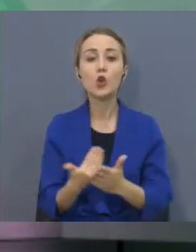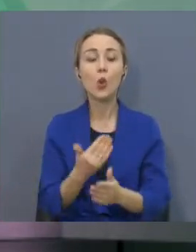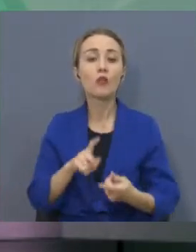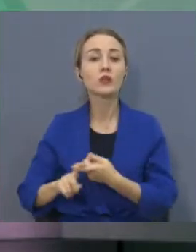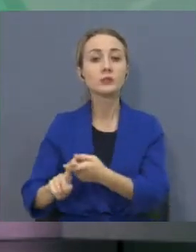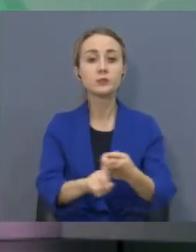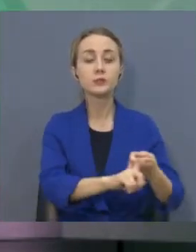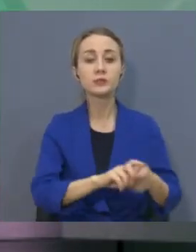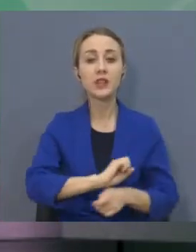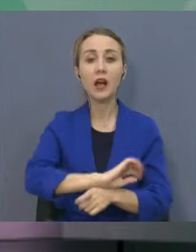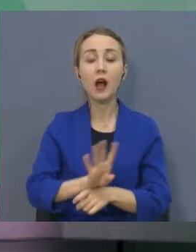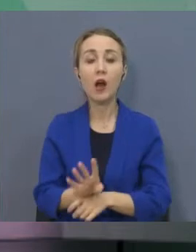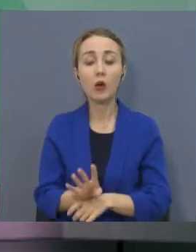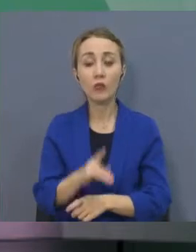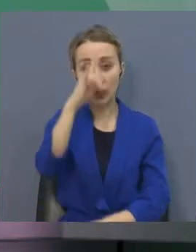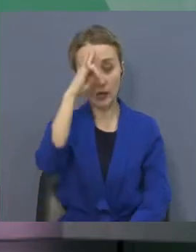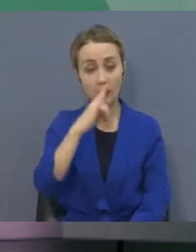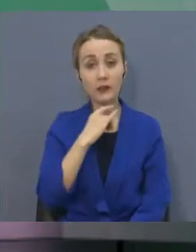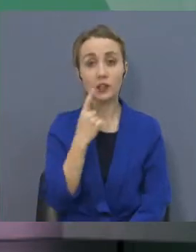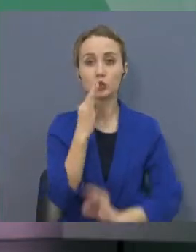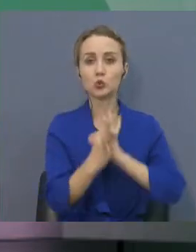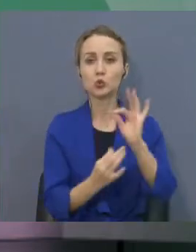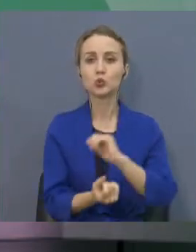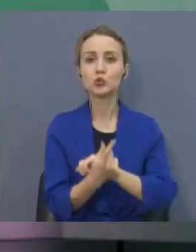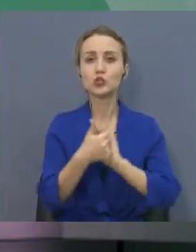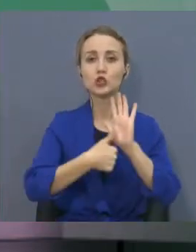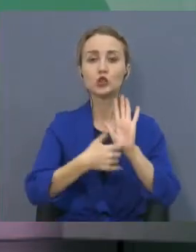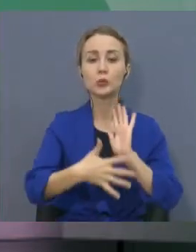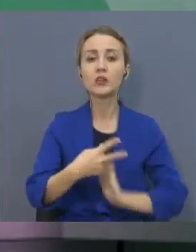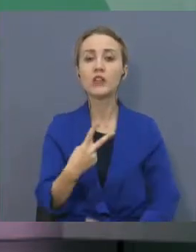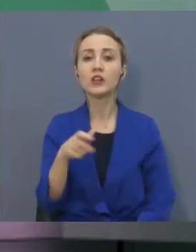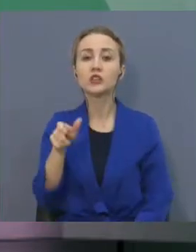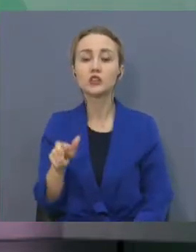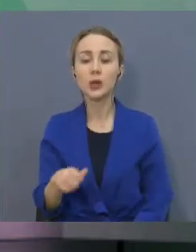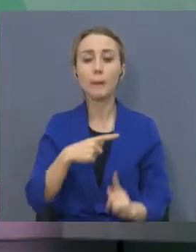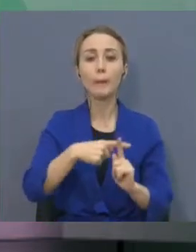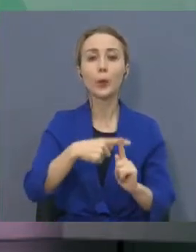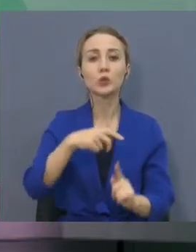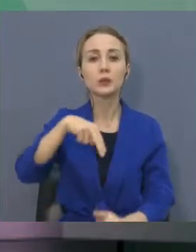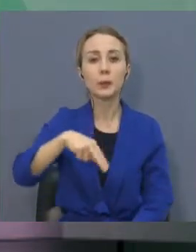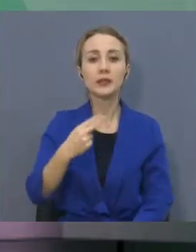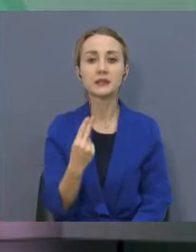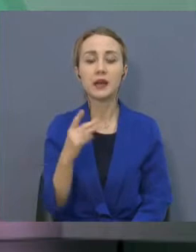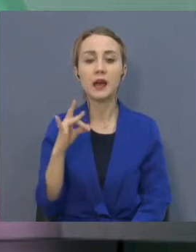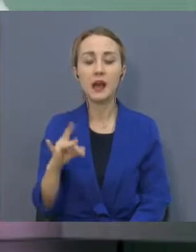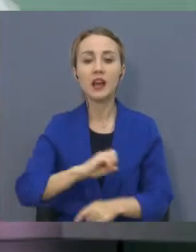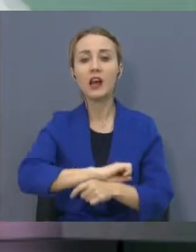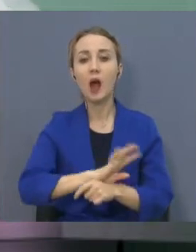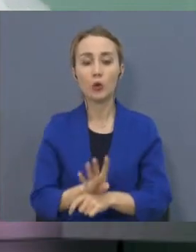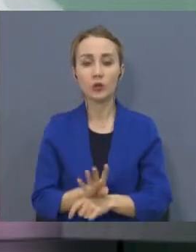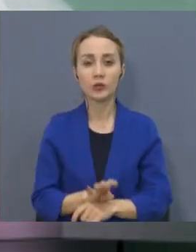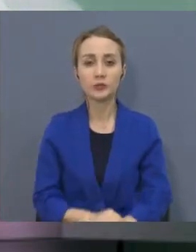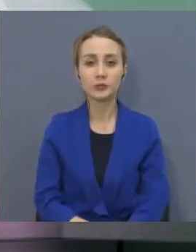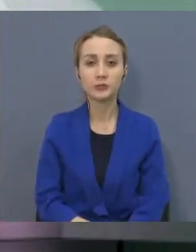заражения коронавирусом. В Казахстане за последние сутки выявлено 652 человека с положительным ПЦР-тестом на коронавирусную